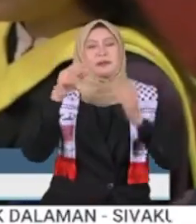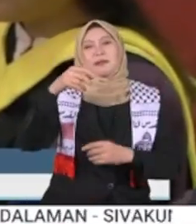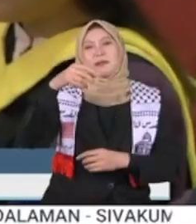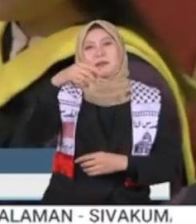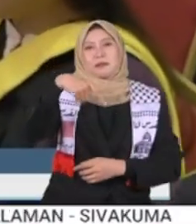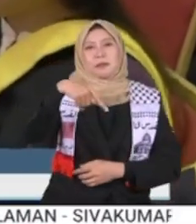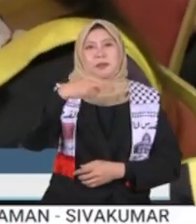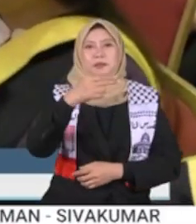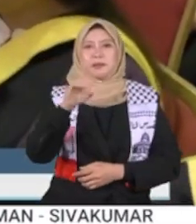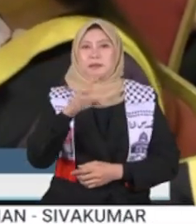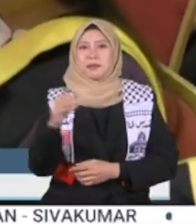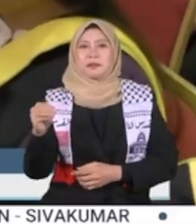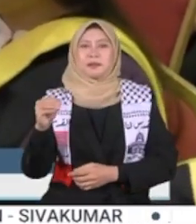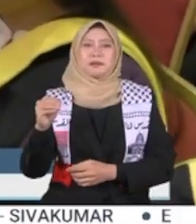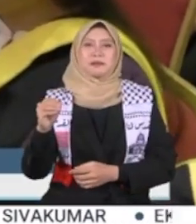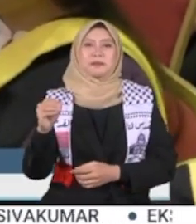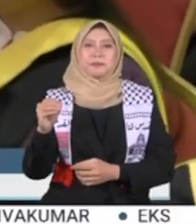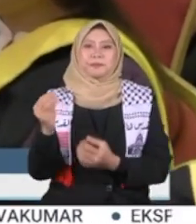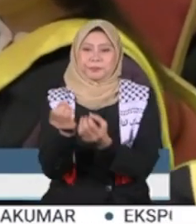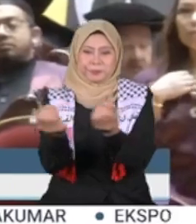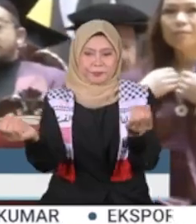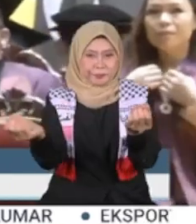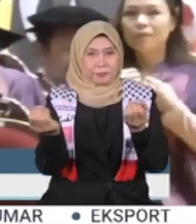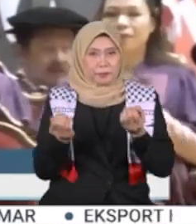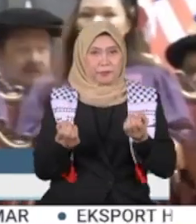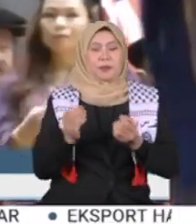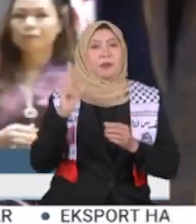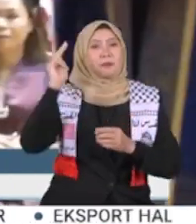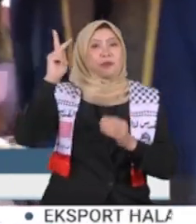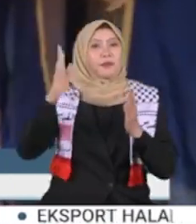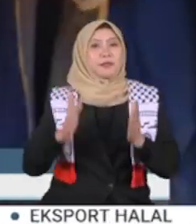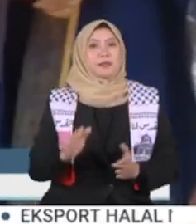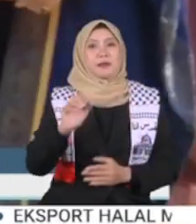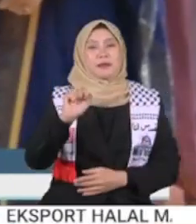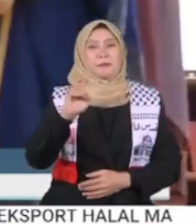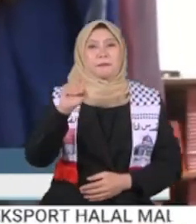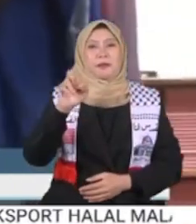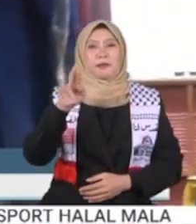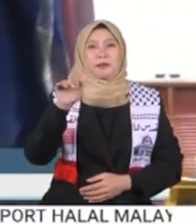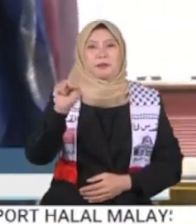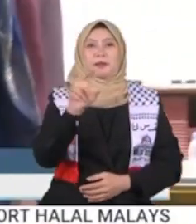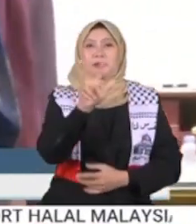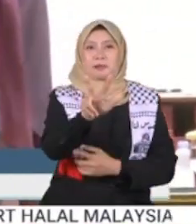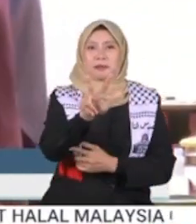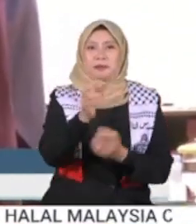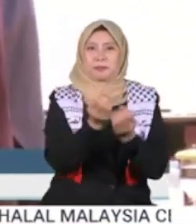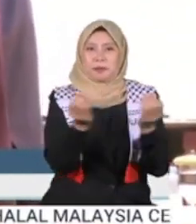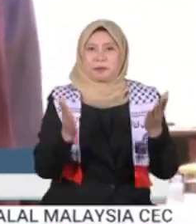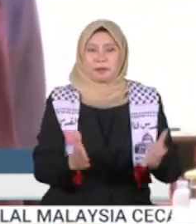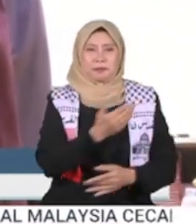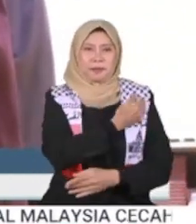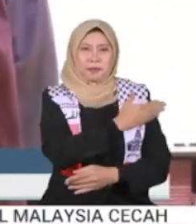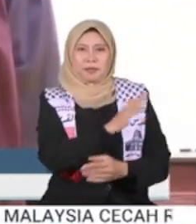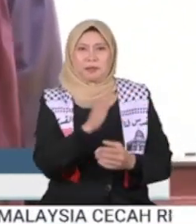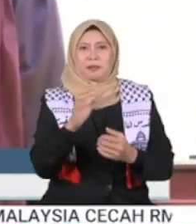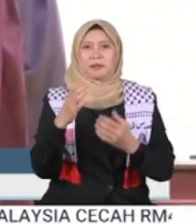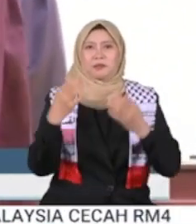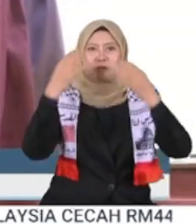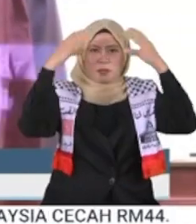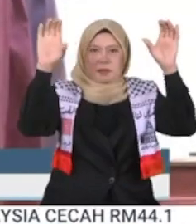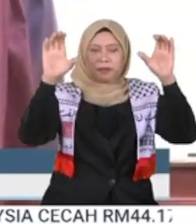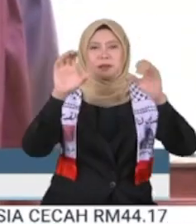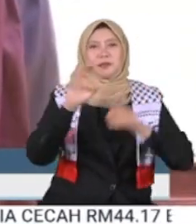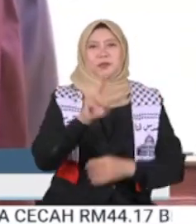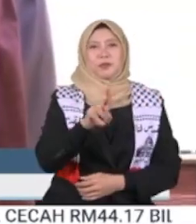ijazah sarjana turut disampaikan Anugerah Profesor emeritus kepada tiga penerima iaitu bekas naib canelor UMS